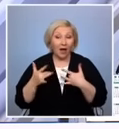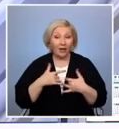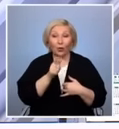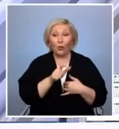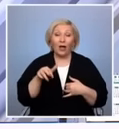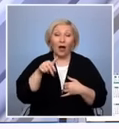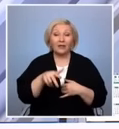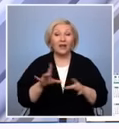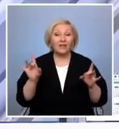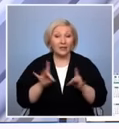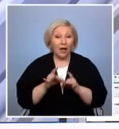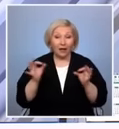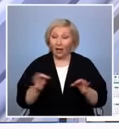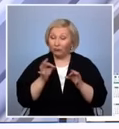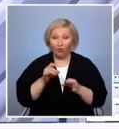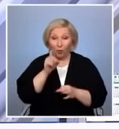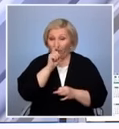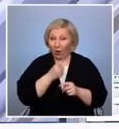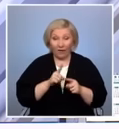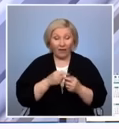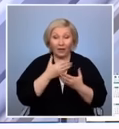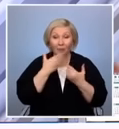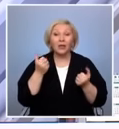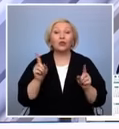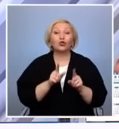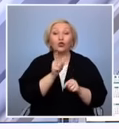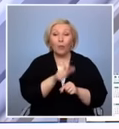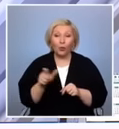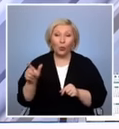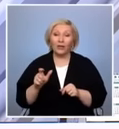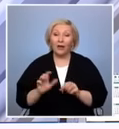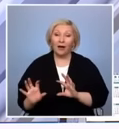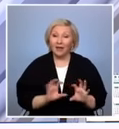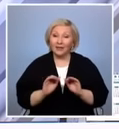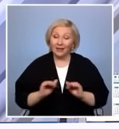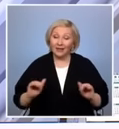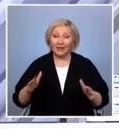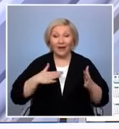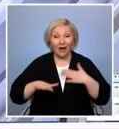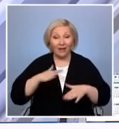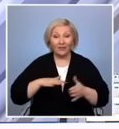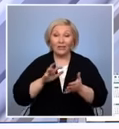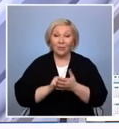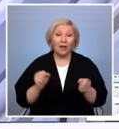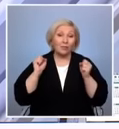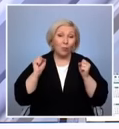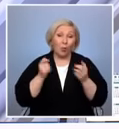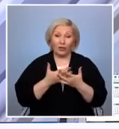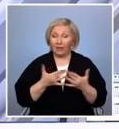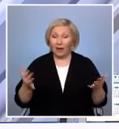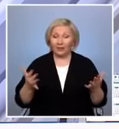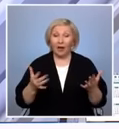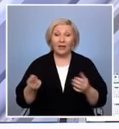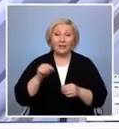унималась. «А Путин-то пойдет на выборы?» – спросила она Хабирова. Хабиров грустно выдавил. «Мы надеемся на